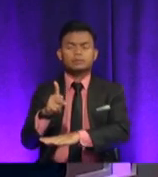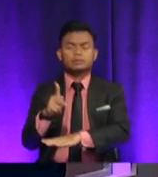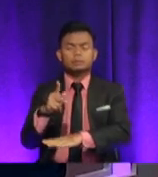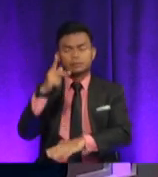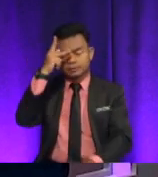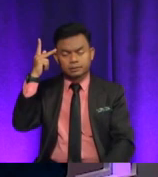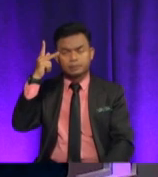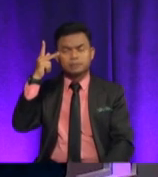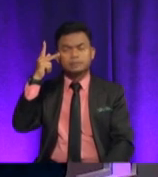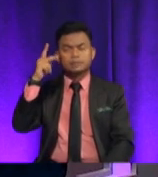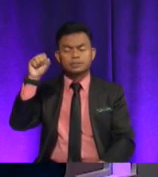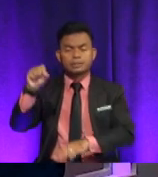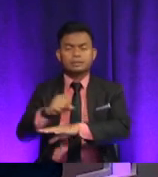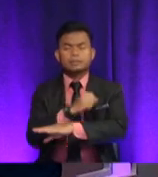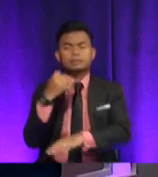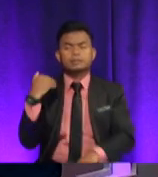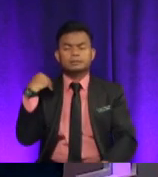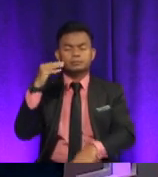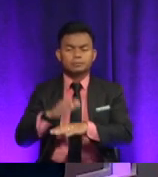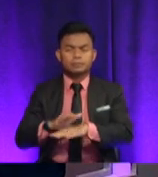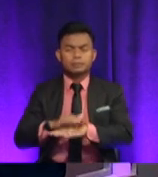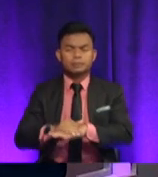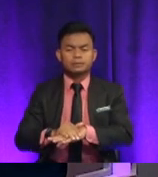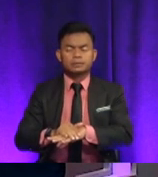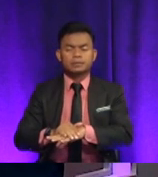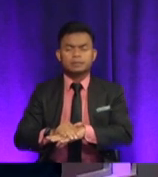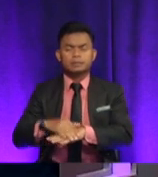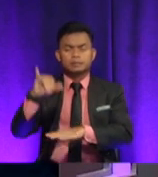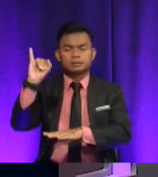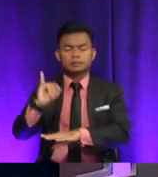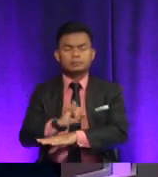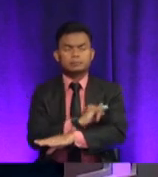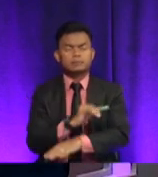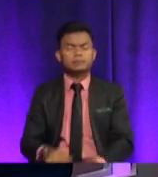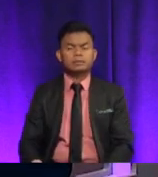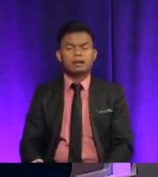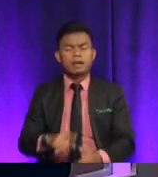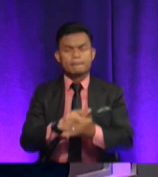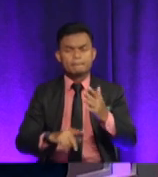disebutkan sebentar tadi ada 12 Irama apakah teknologi